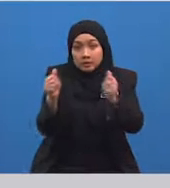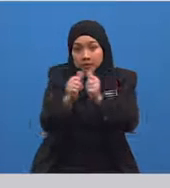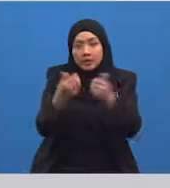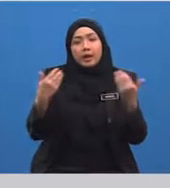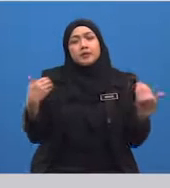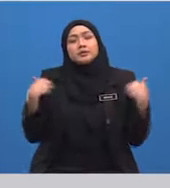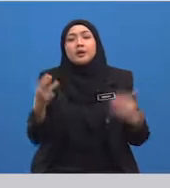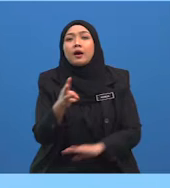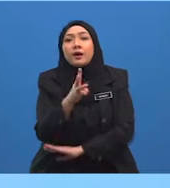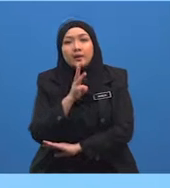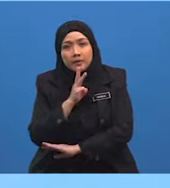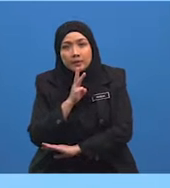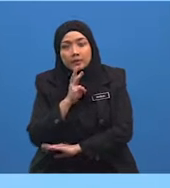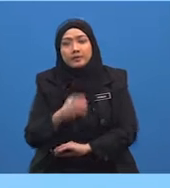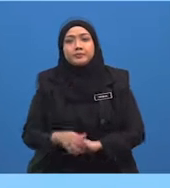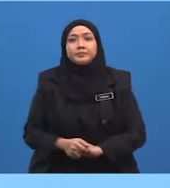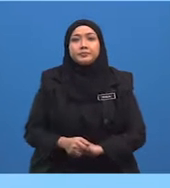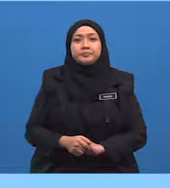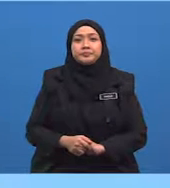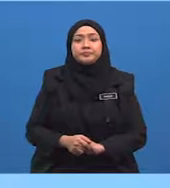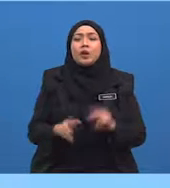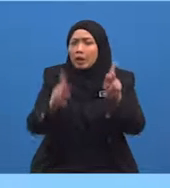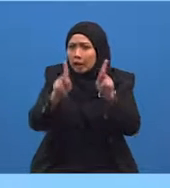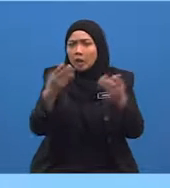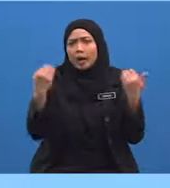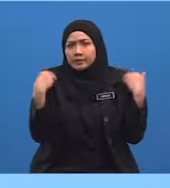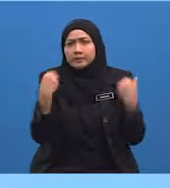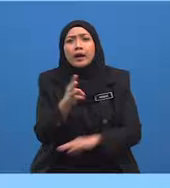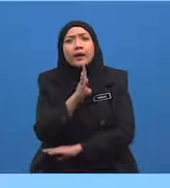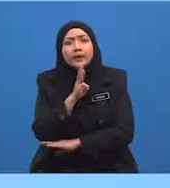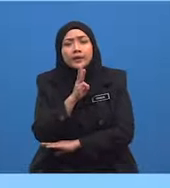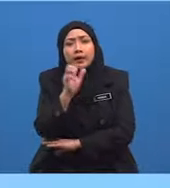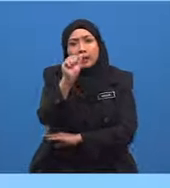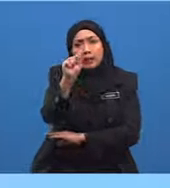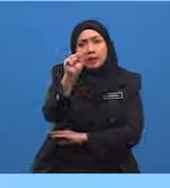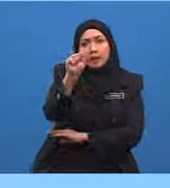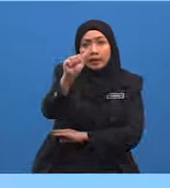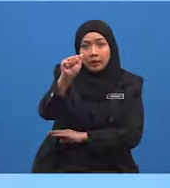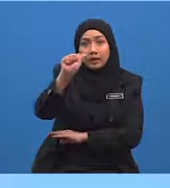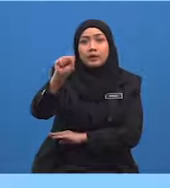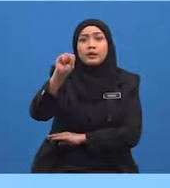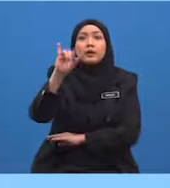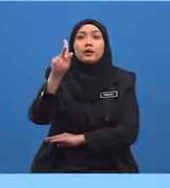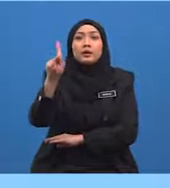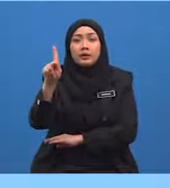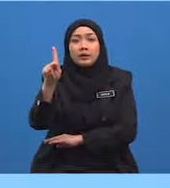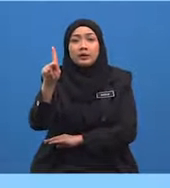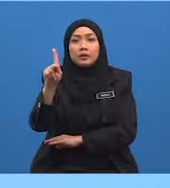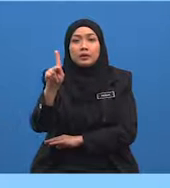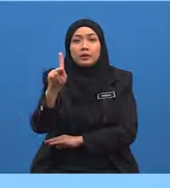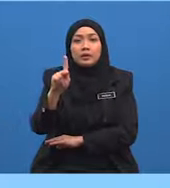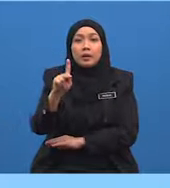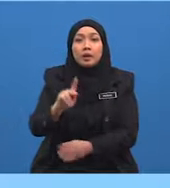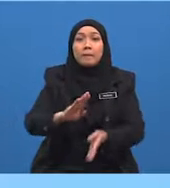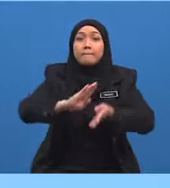kehadiran air. Dengan kehadiran air, asid akan terion membentuk ion